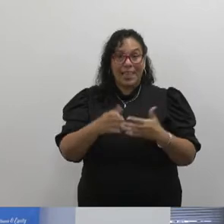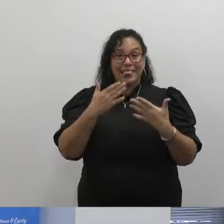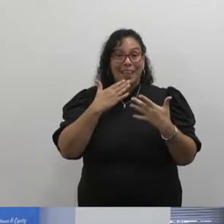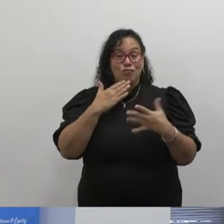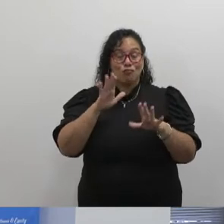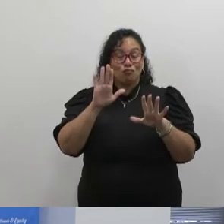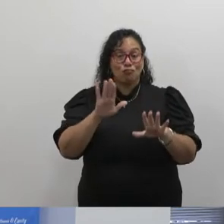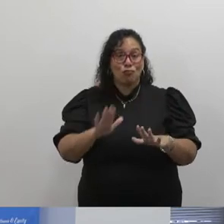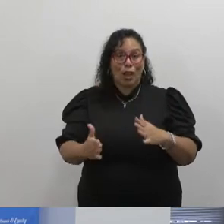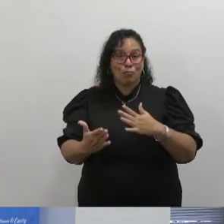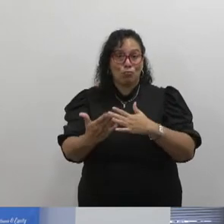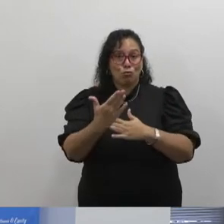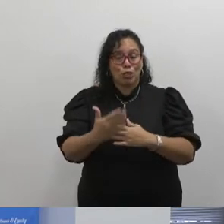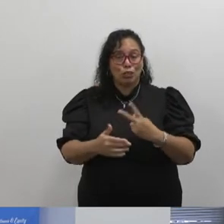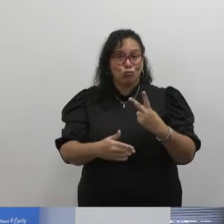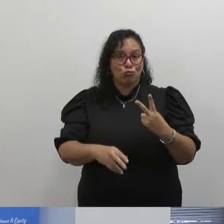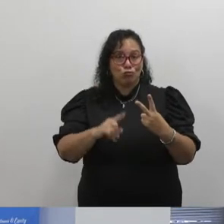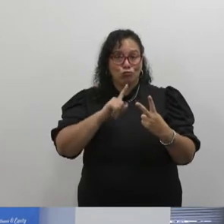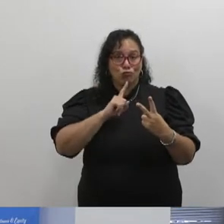xong ở